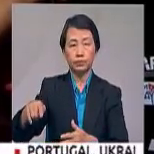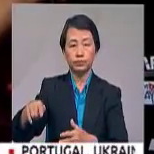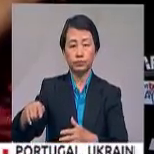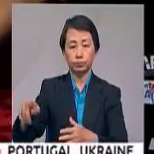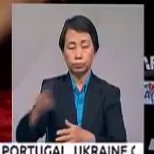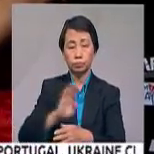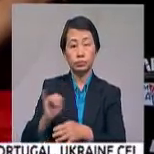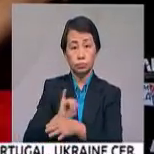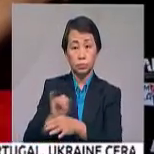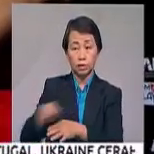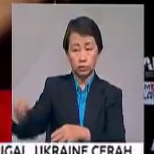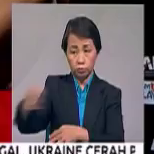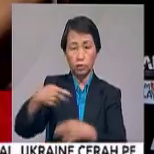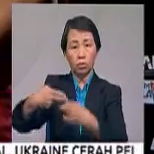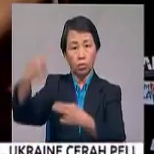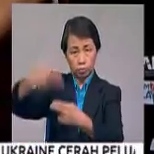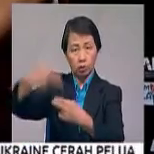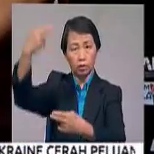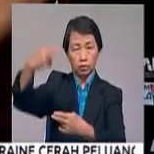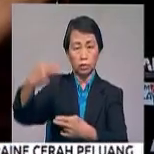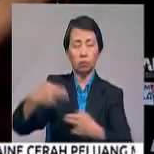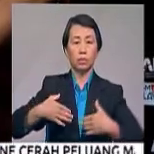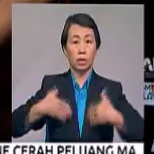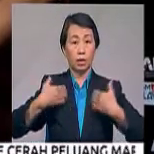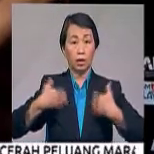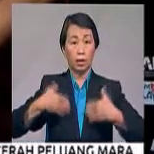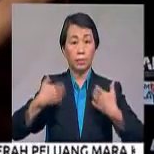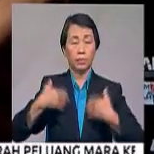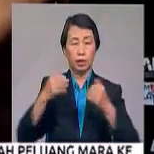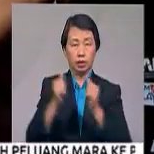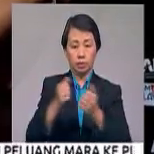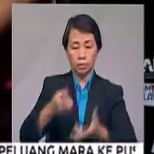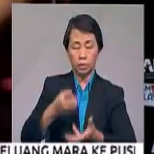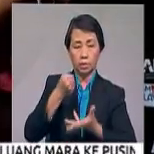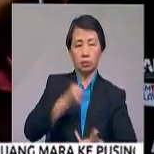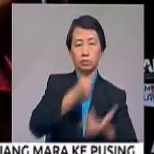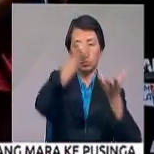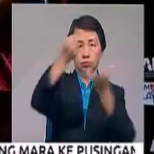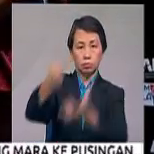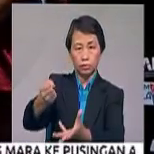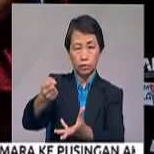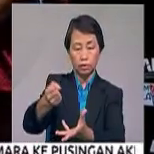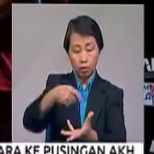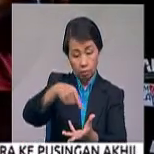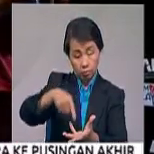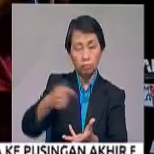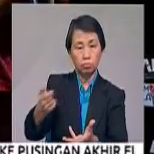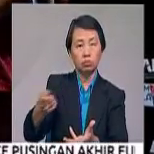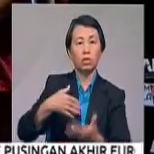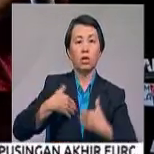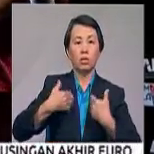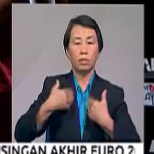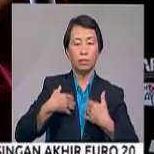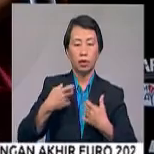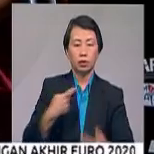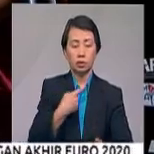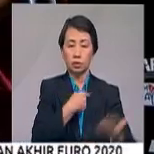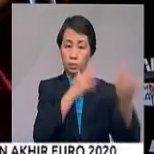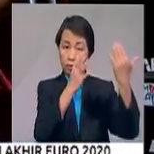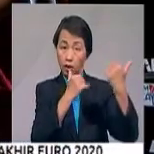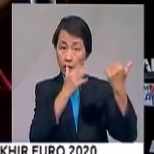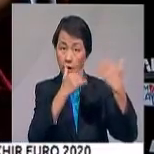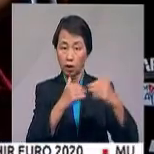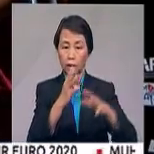agak gembira juga dengan pemberian peruntukan-peruntukan ini. Jadi kita berharap